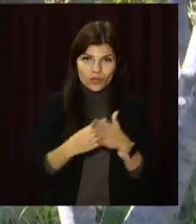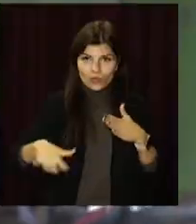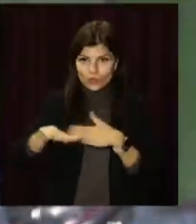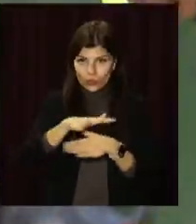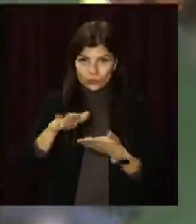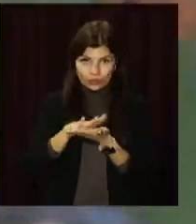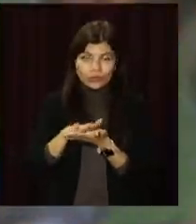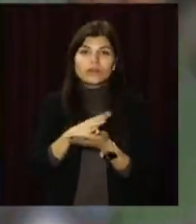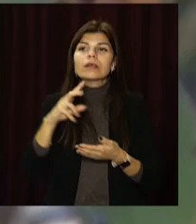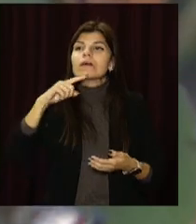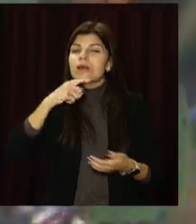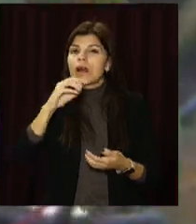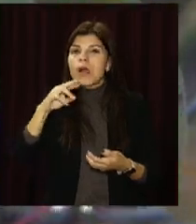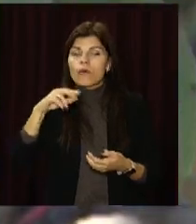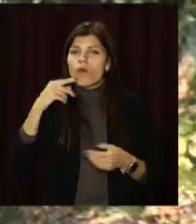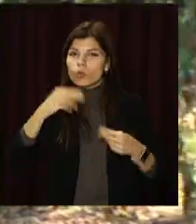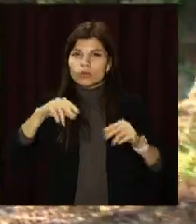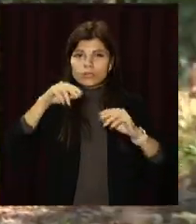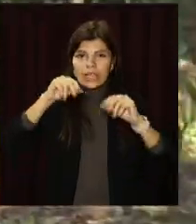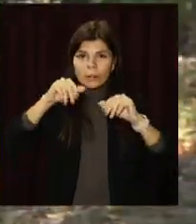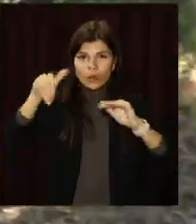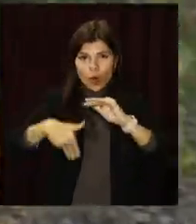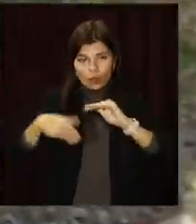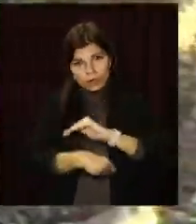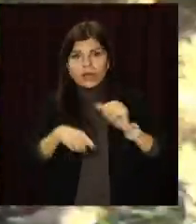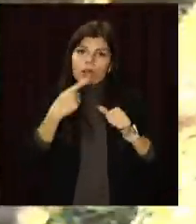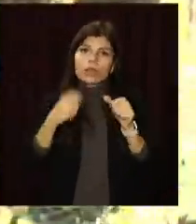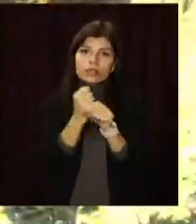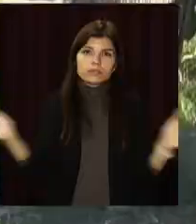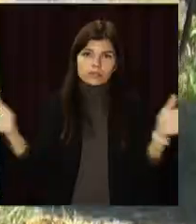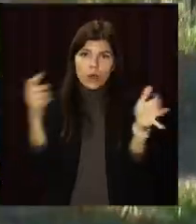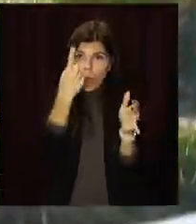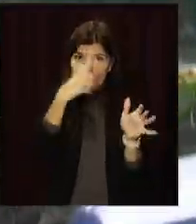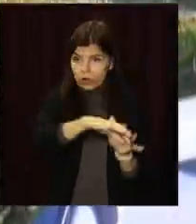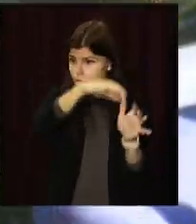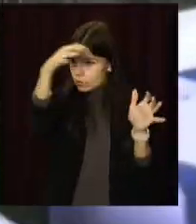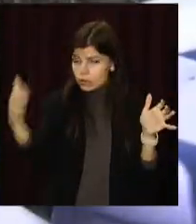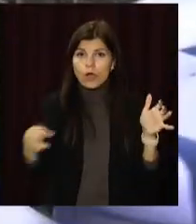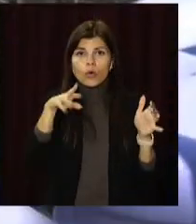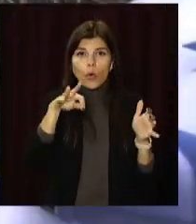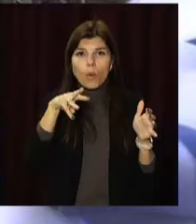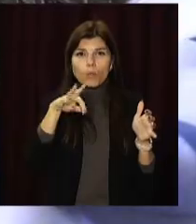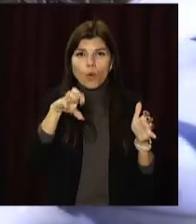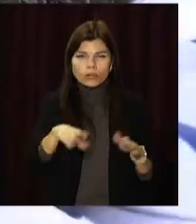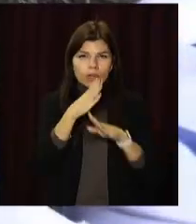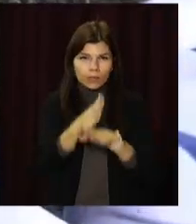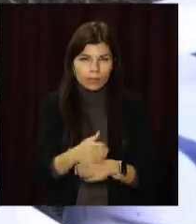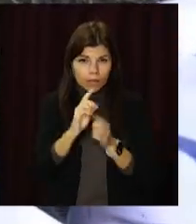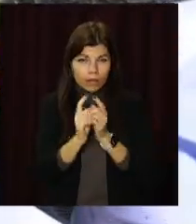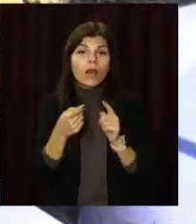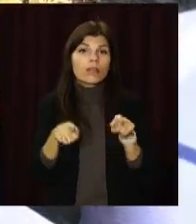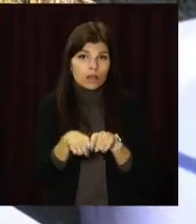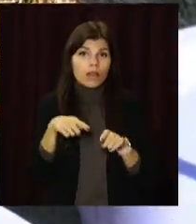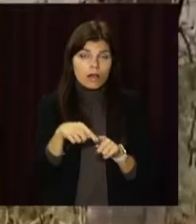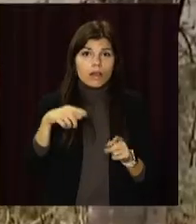ділянках, екологи радять закопувати листя або ж облаштувати у дворі компостер. Таким чином можна не тільки зберегти природу, а й